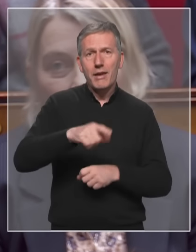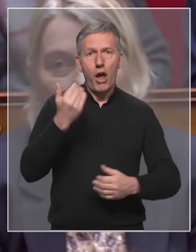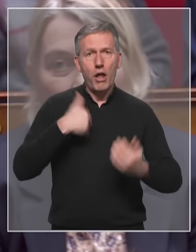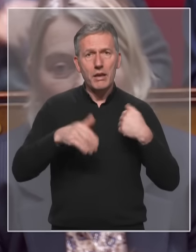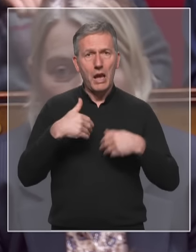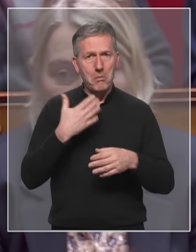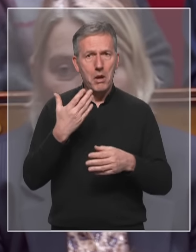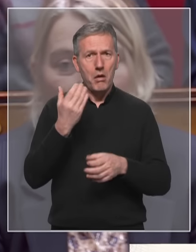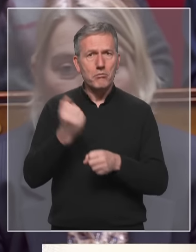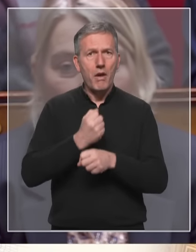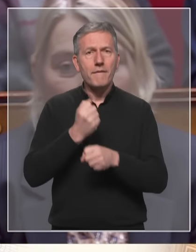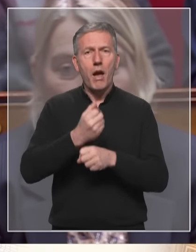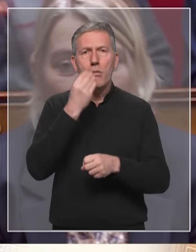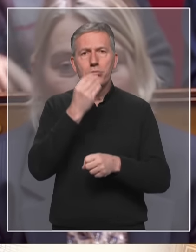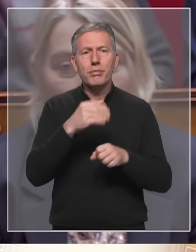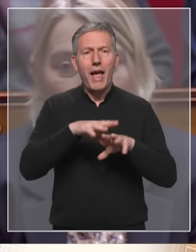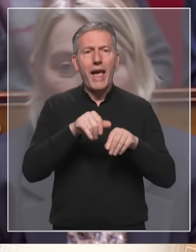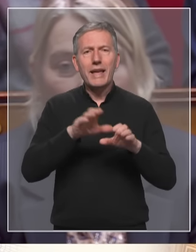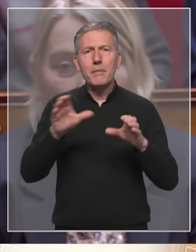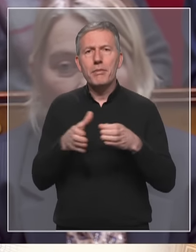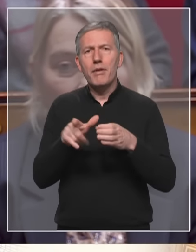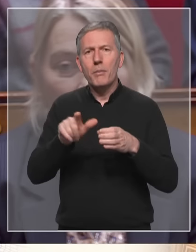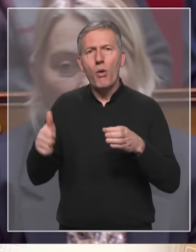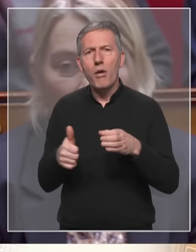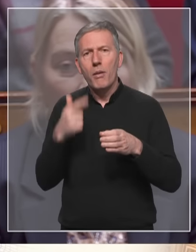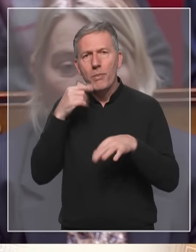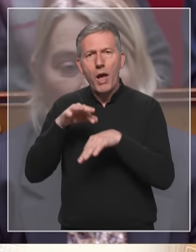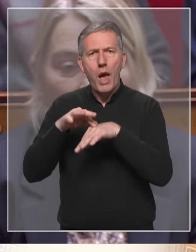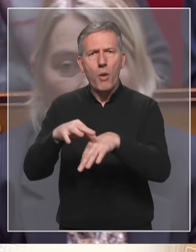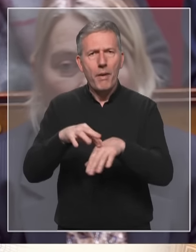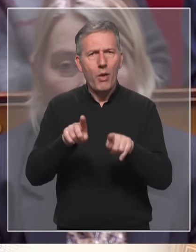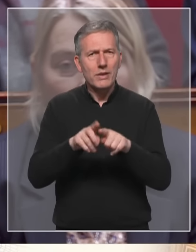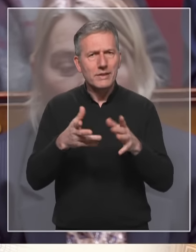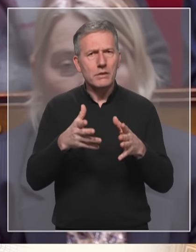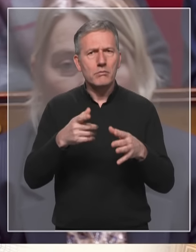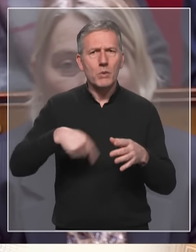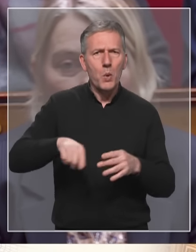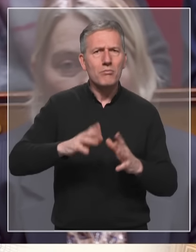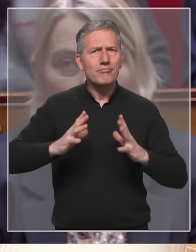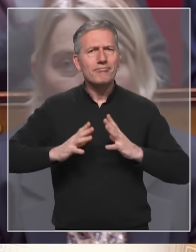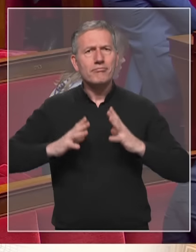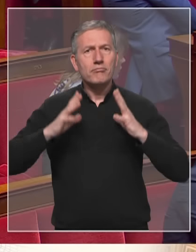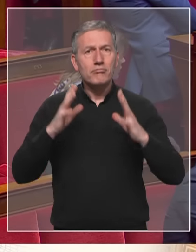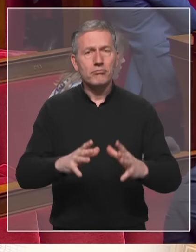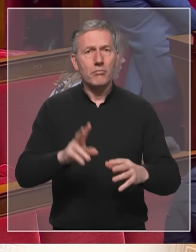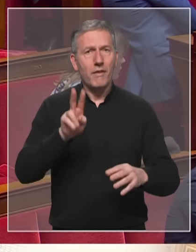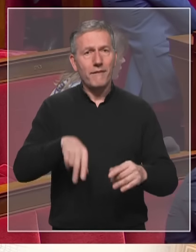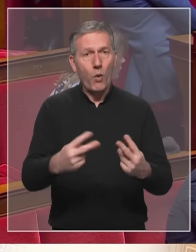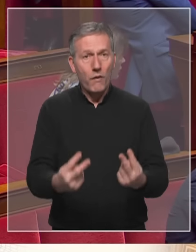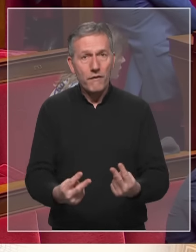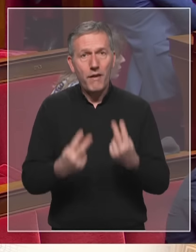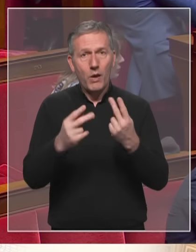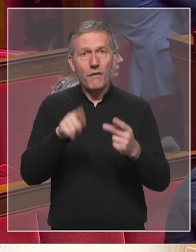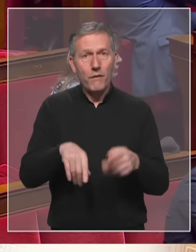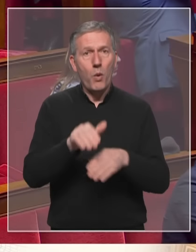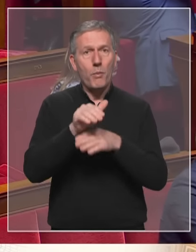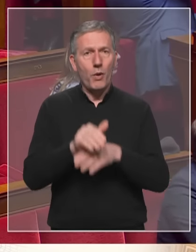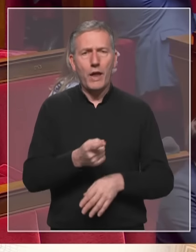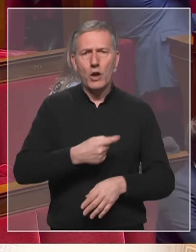handicapés et des équipes d'accompagnement. Leur engagement, qu'il est crucial de valoriser et de protéger, nous